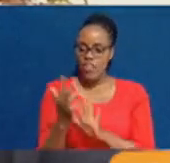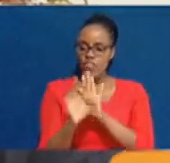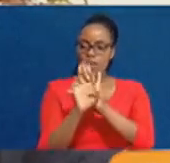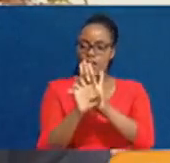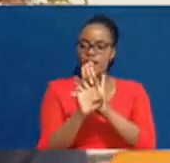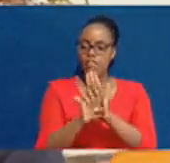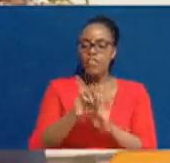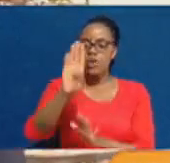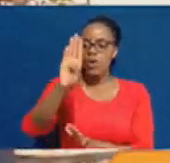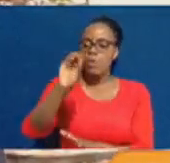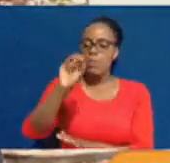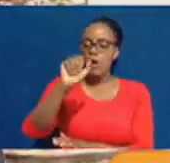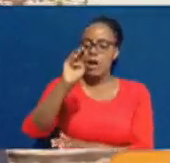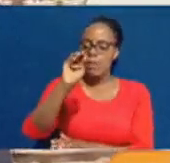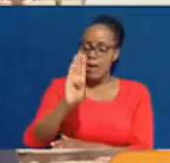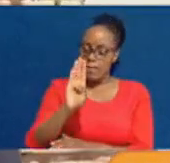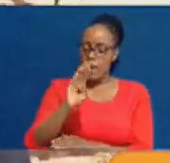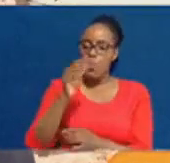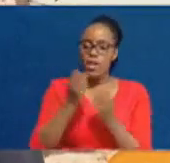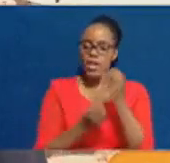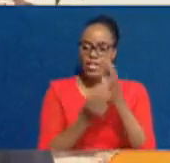for baobabs, we create the